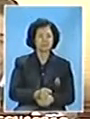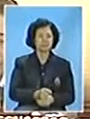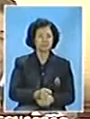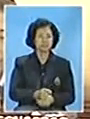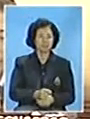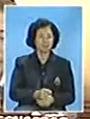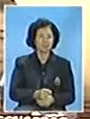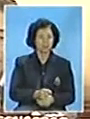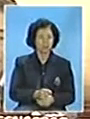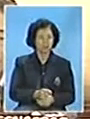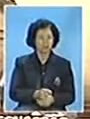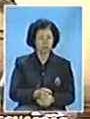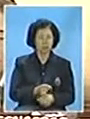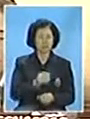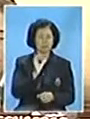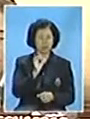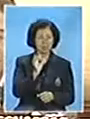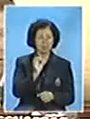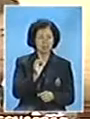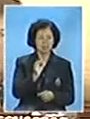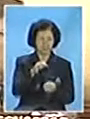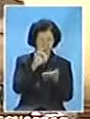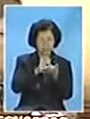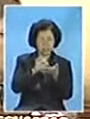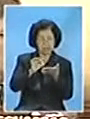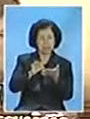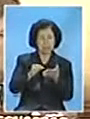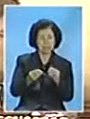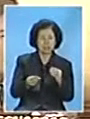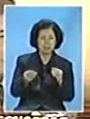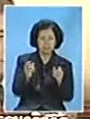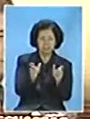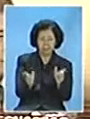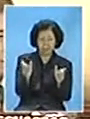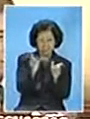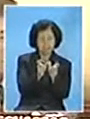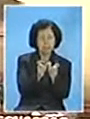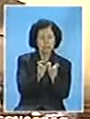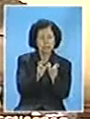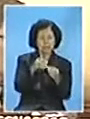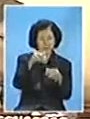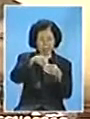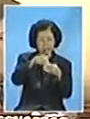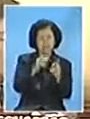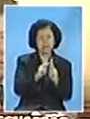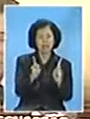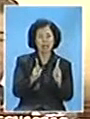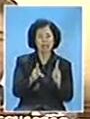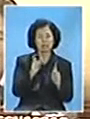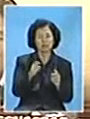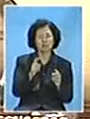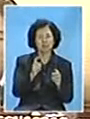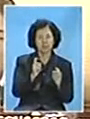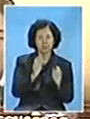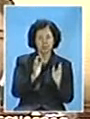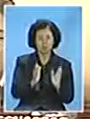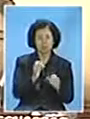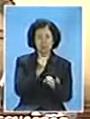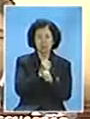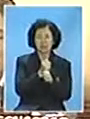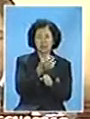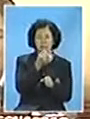ล้วก็เลยบอกว่าโอเคทั้งนั้นเราก็เลยเขียนบอกว่าให้เติมว่าถ้าเลือกกรรมการน่ะจะต้องเป็นผู้มีประกอบวิชาชีพแพทย์แผนไทยห